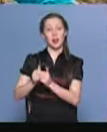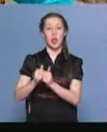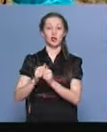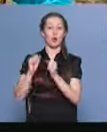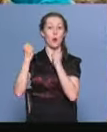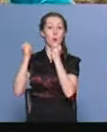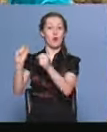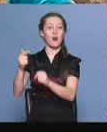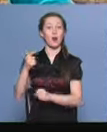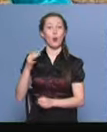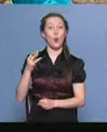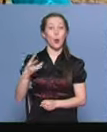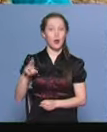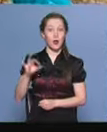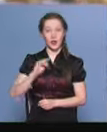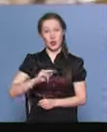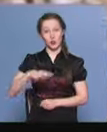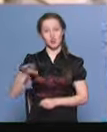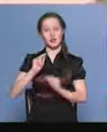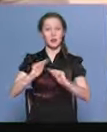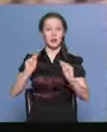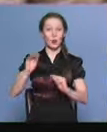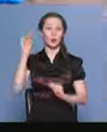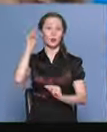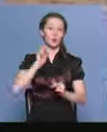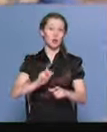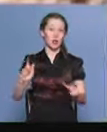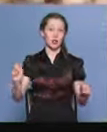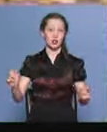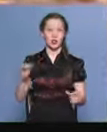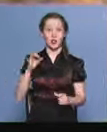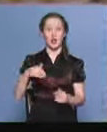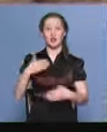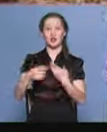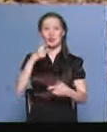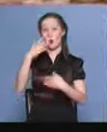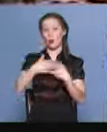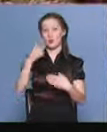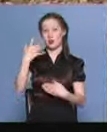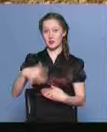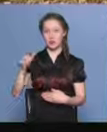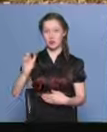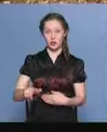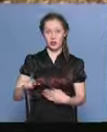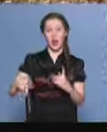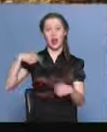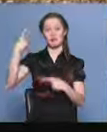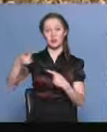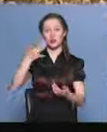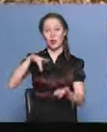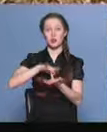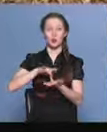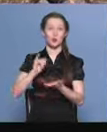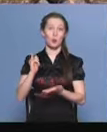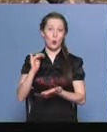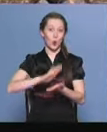Гоголя. Работали и педагоги, и лицеисты, только учащихся за день субботника вышло около 150 человек. Следующий городской субботник пройдет в